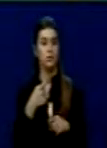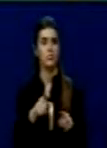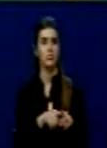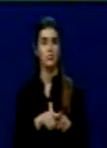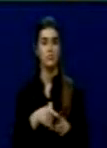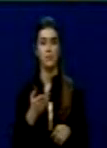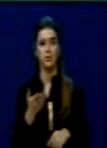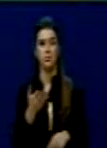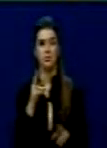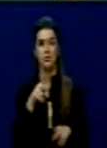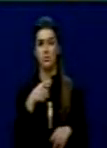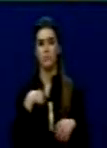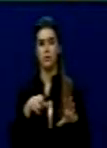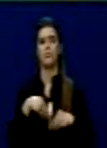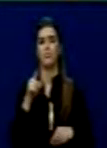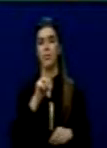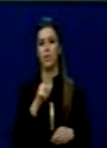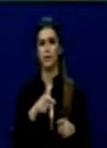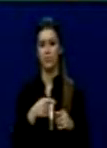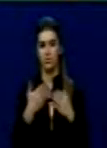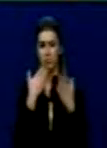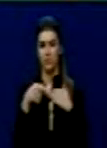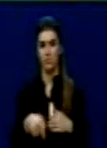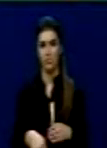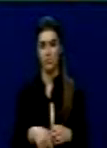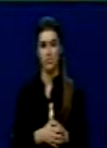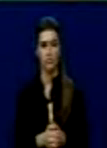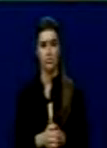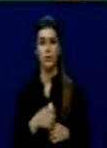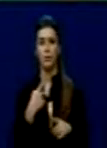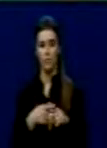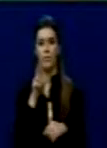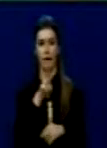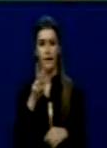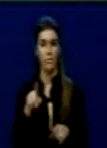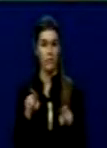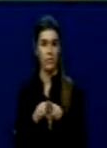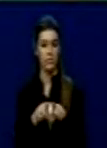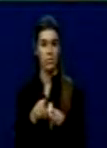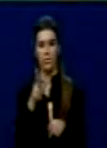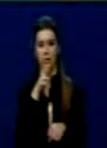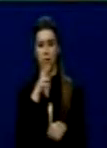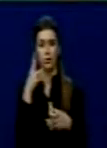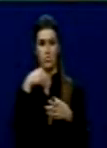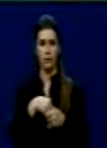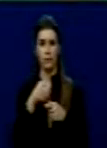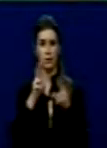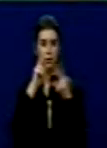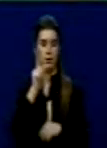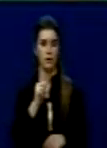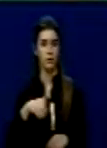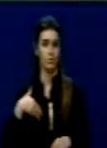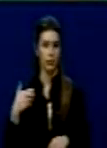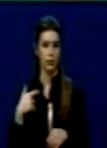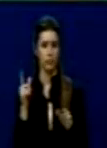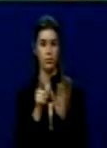e papranueshme që të ndodhë në Kuvendin e Republikës Kosovës. Edhe lëvizja dhe vendosje refuzon të marrë pjesë në këtë debat,